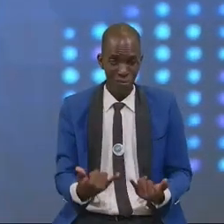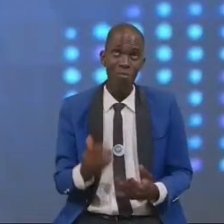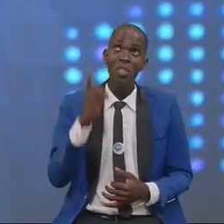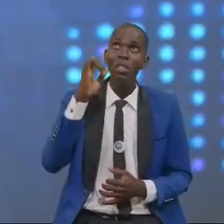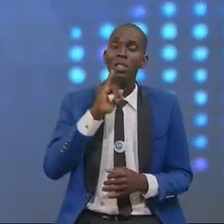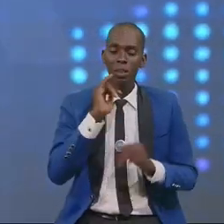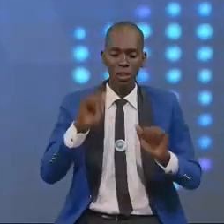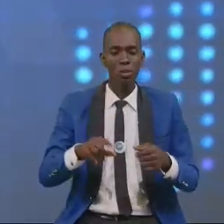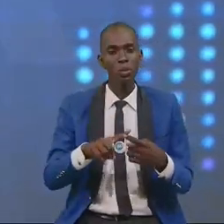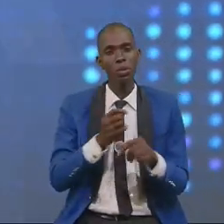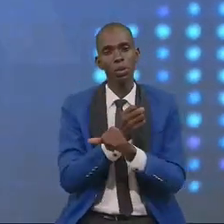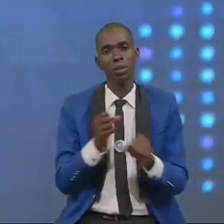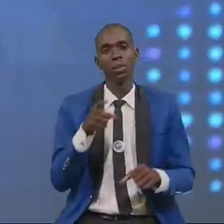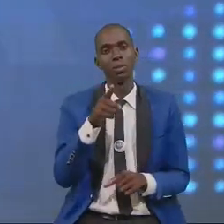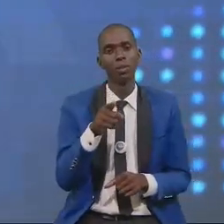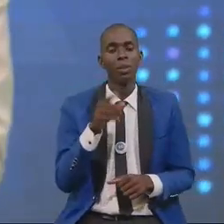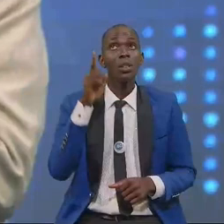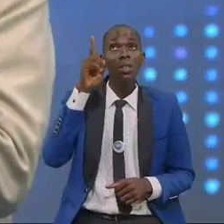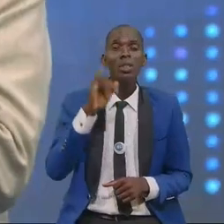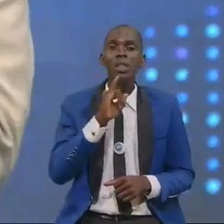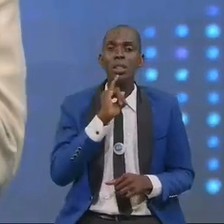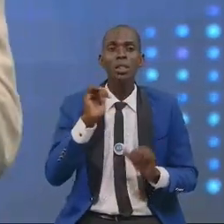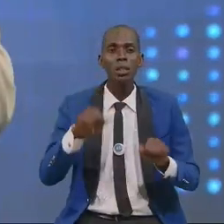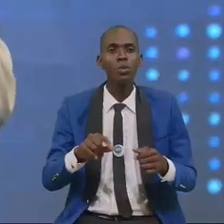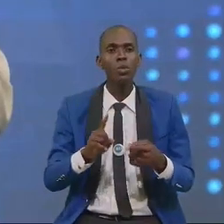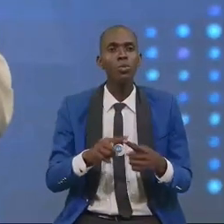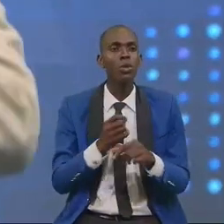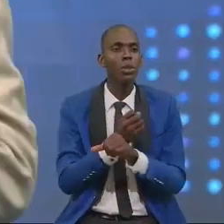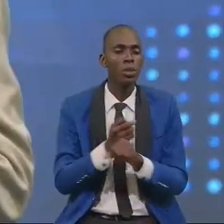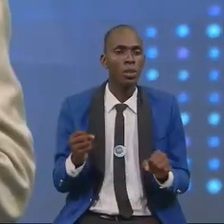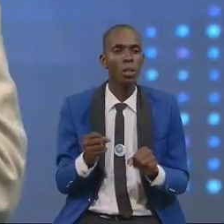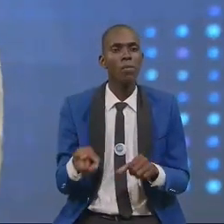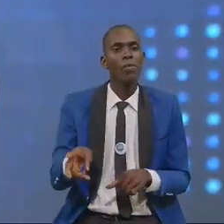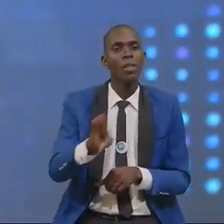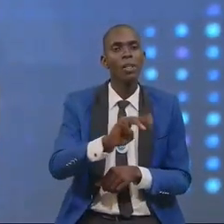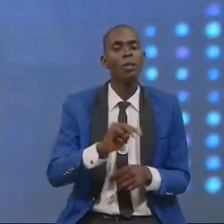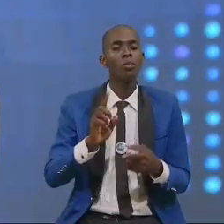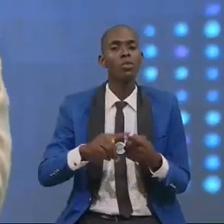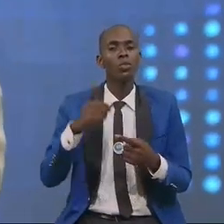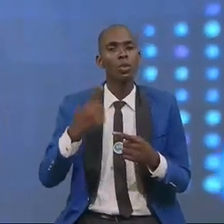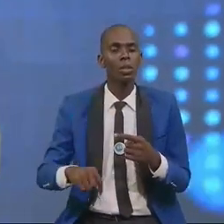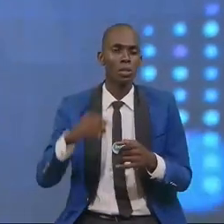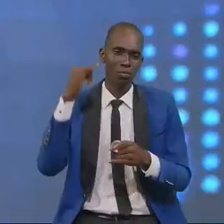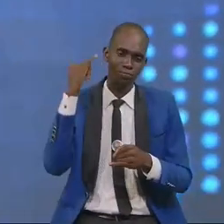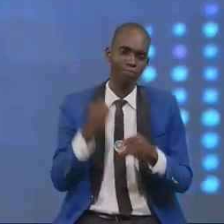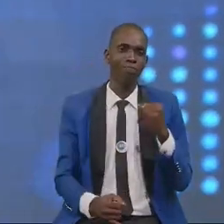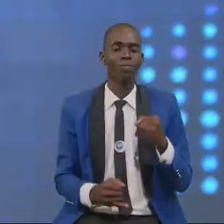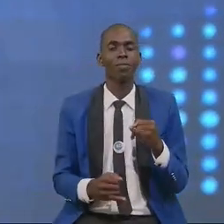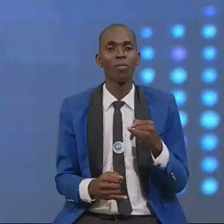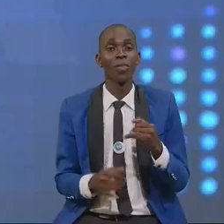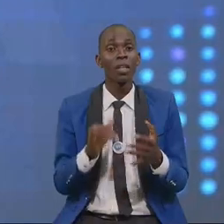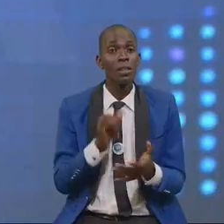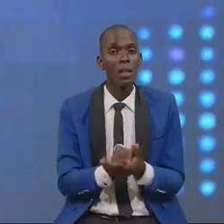peut sauver il peut sauver carbone sauver parfaitement ceux qui s'approche de Dieu